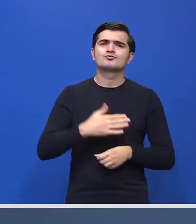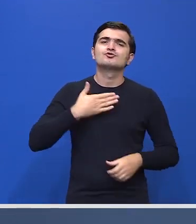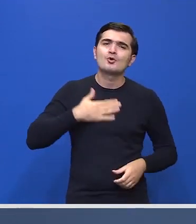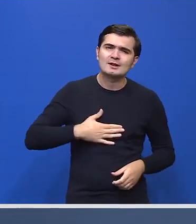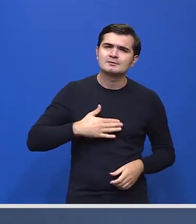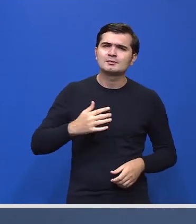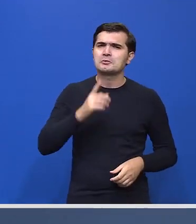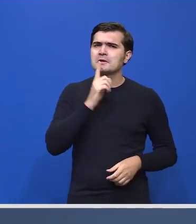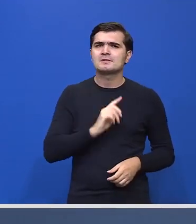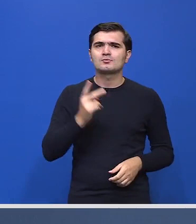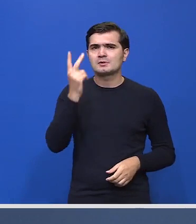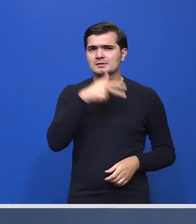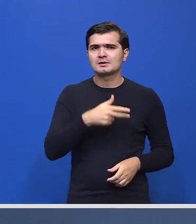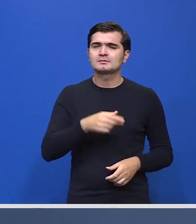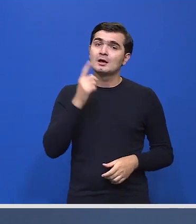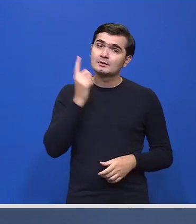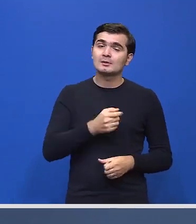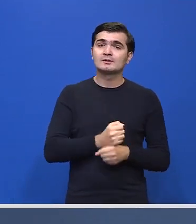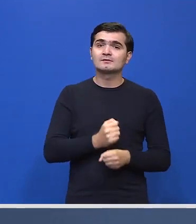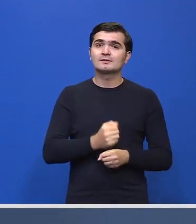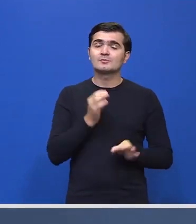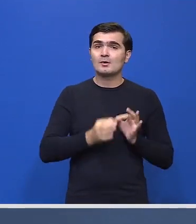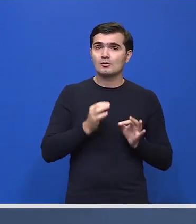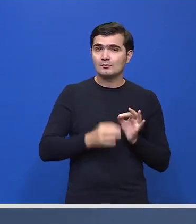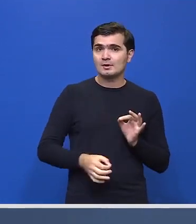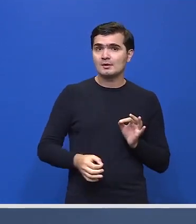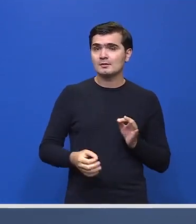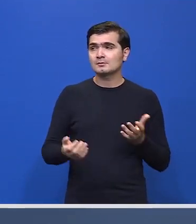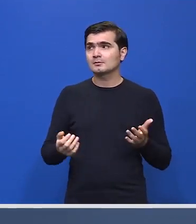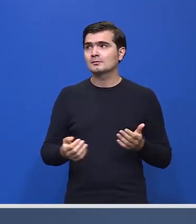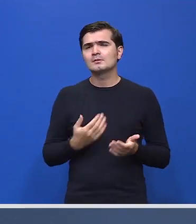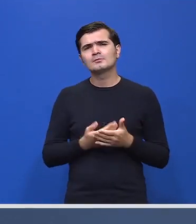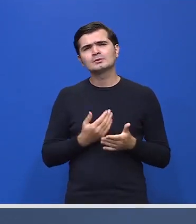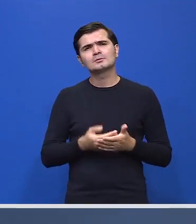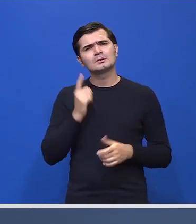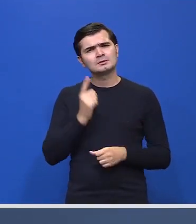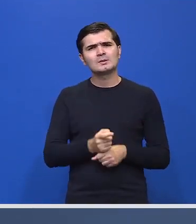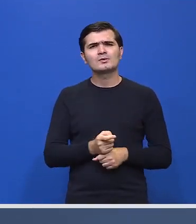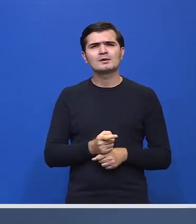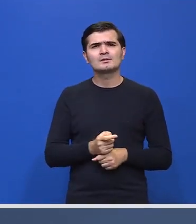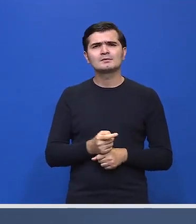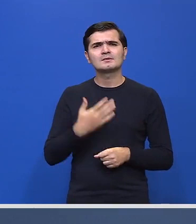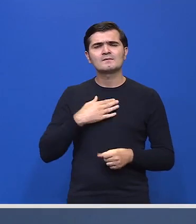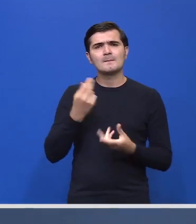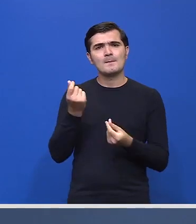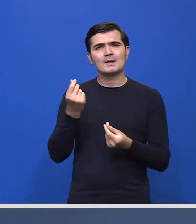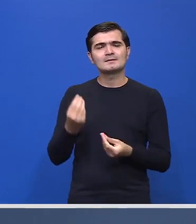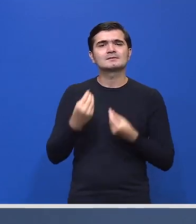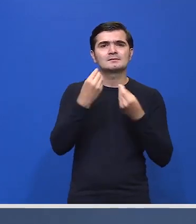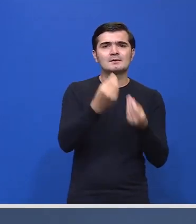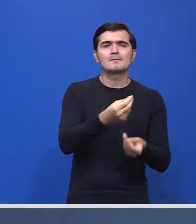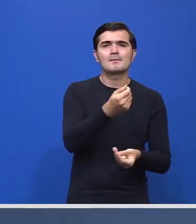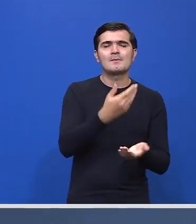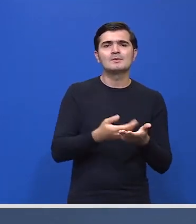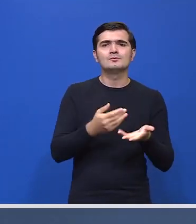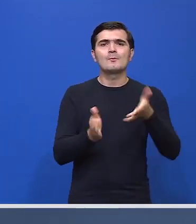de înțeles. Trebuie făcută această economie pentru că trebuie să finanțăm pachetele cu care am venit pentru sprijinul